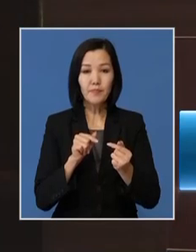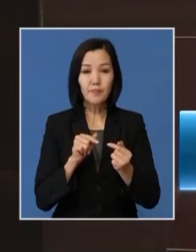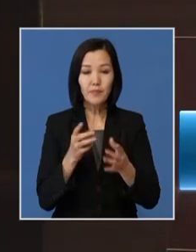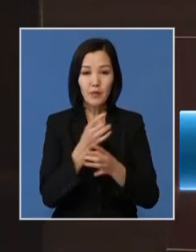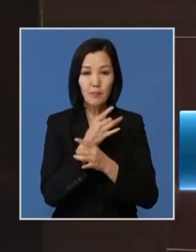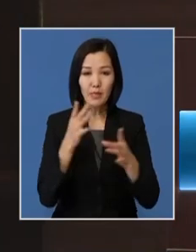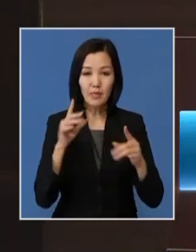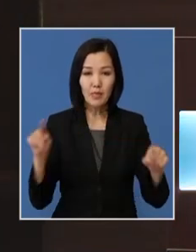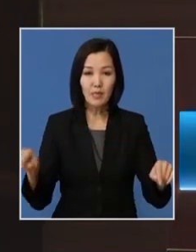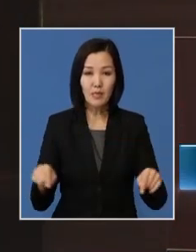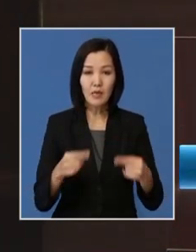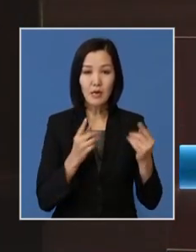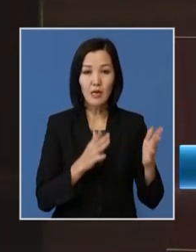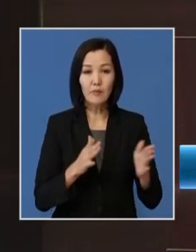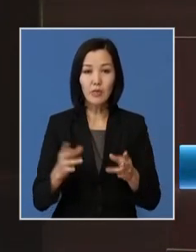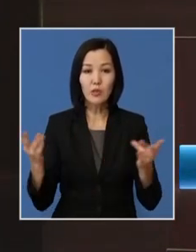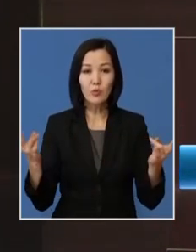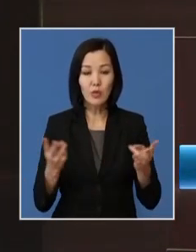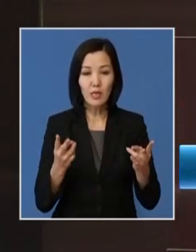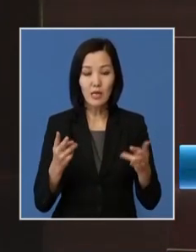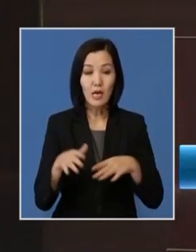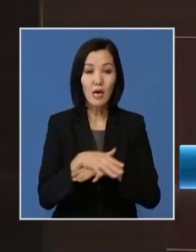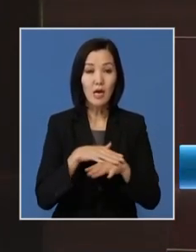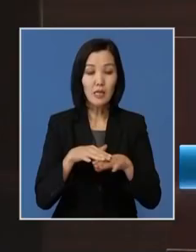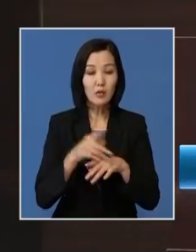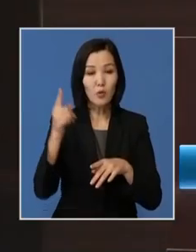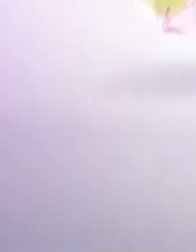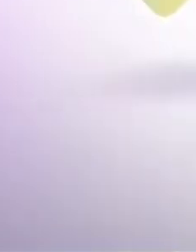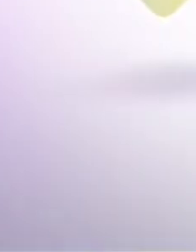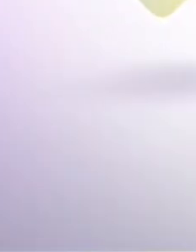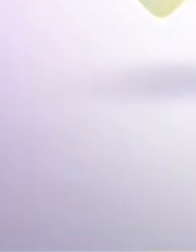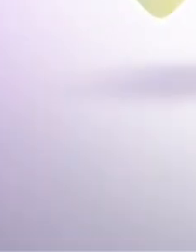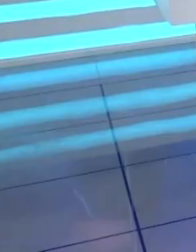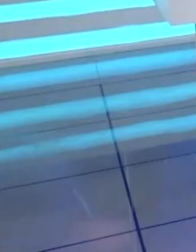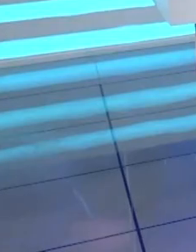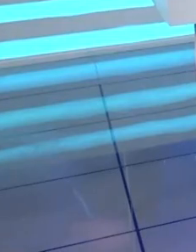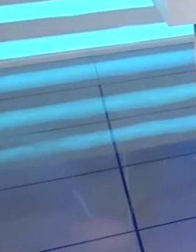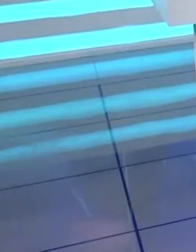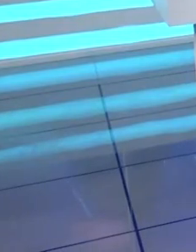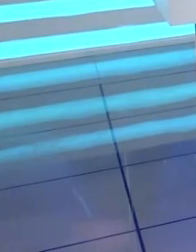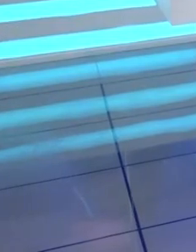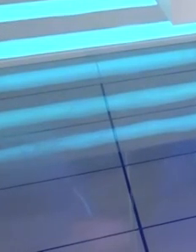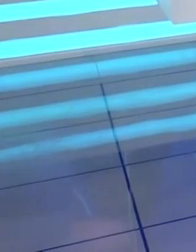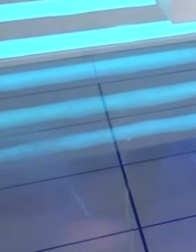мәдениетін қалыптастыру. Адамдардың сана-сезімін өзгерту.